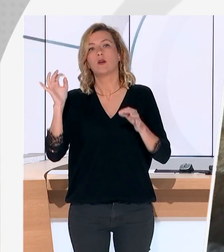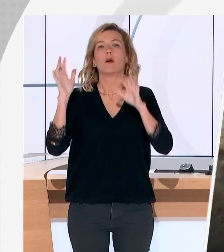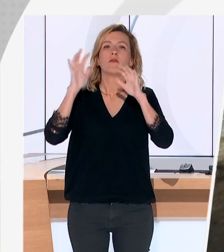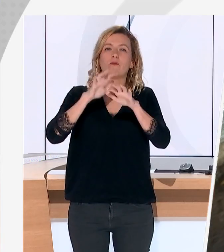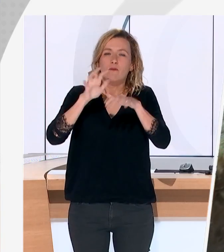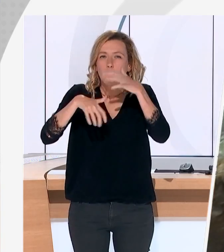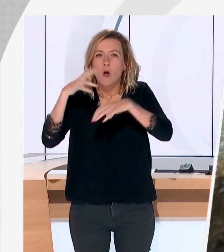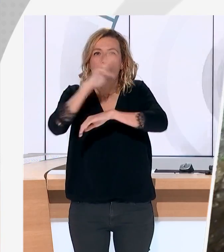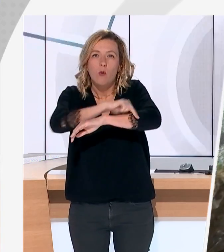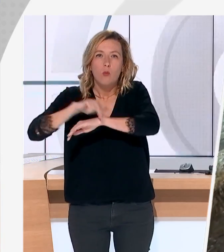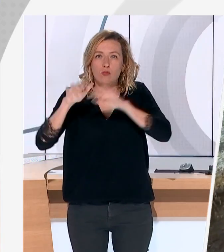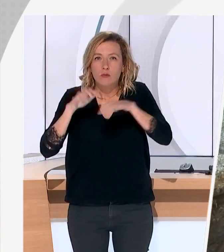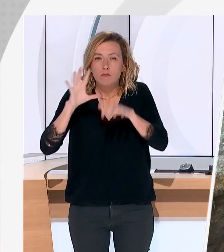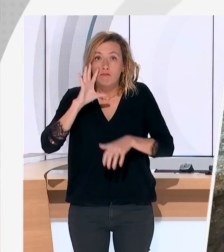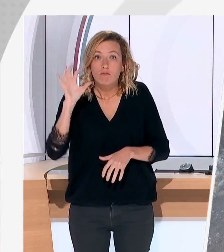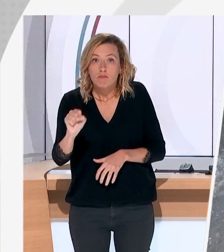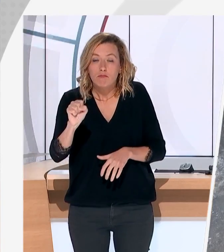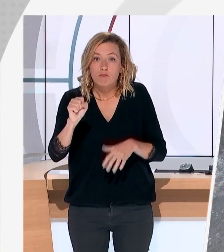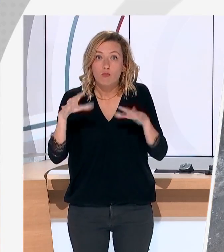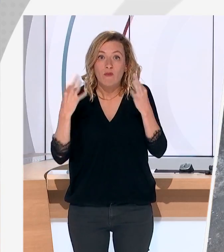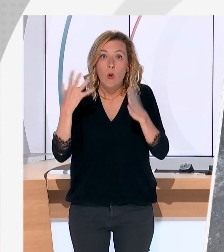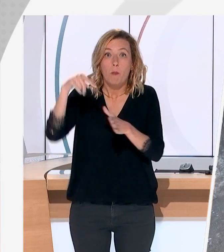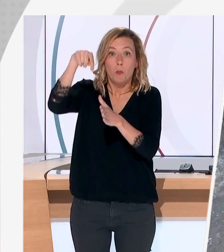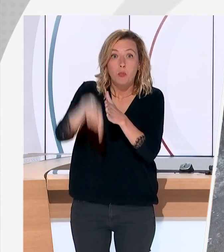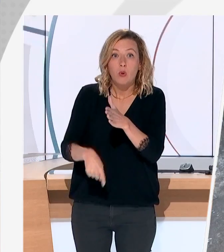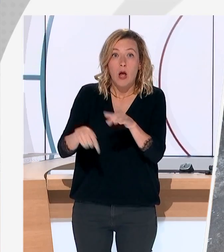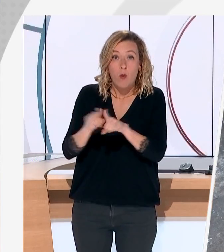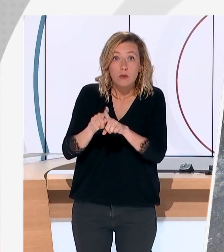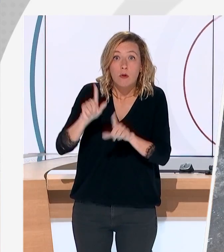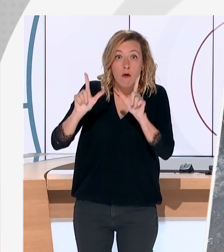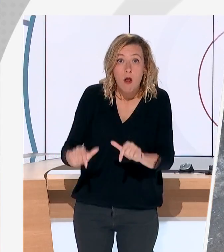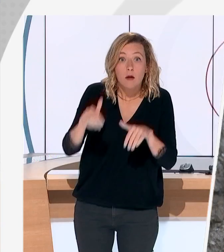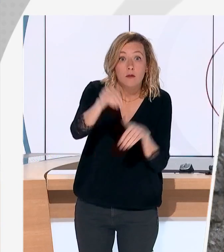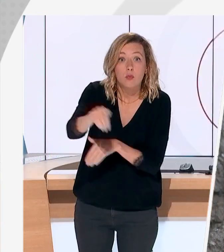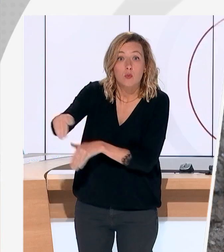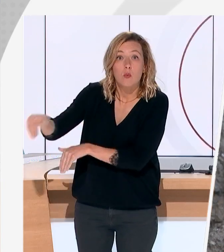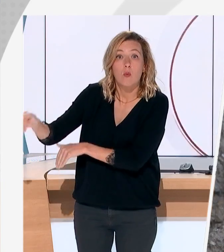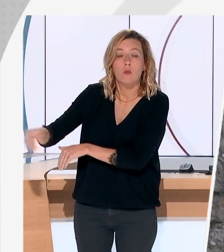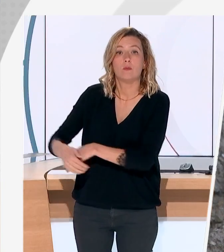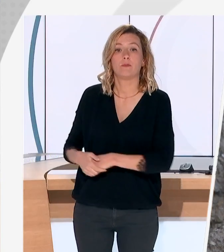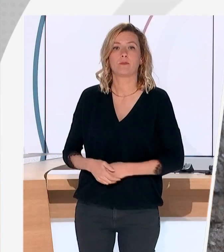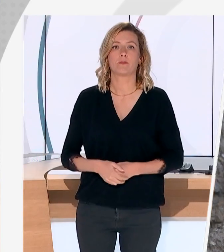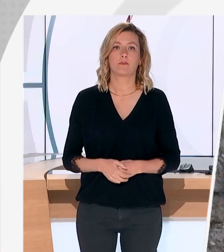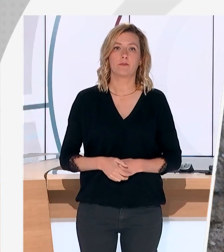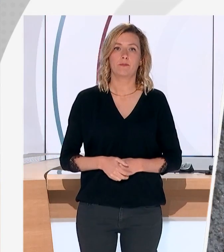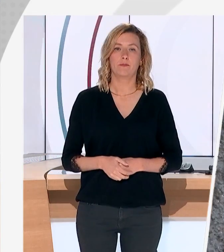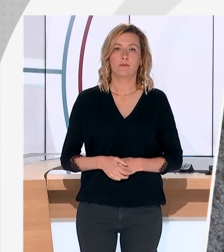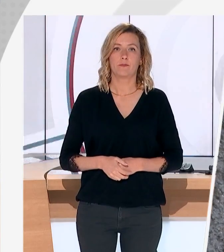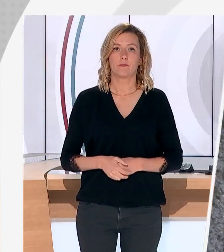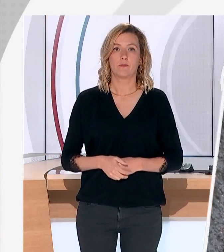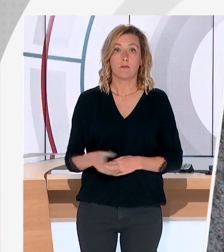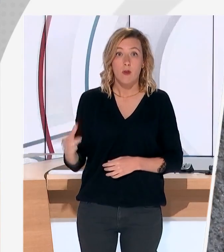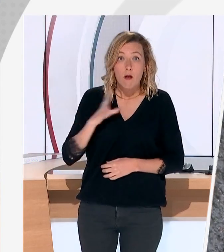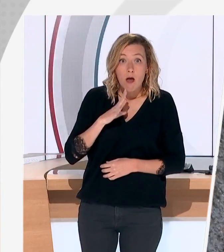au jour des fondations, un puits et surtout des sépultures. On a des sépultures qui sont couvertes avec